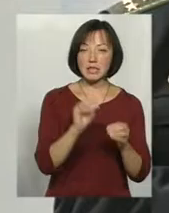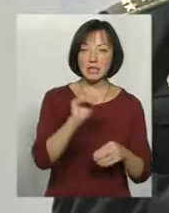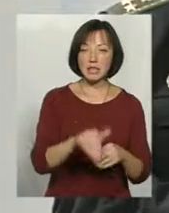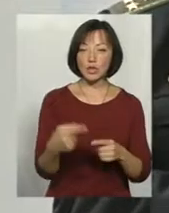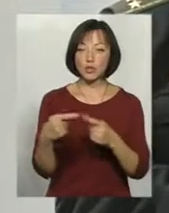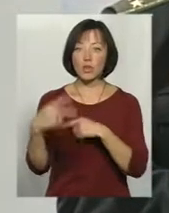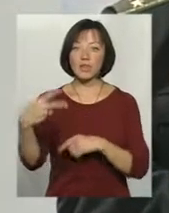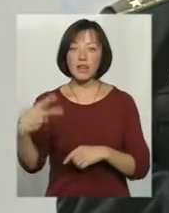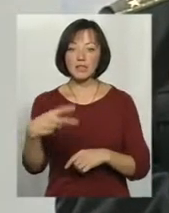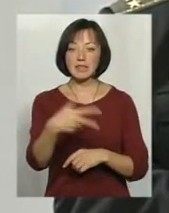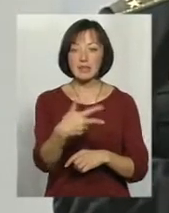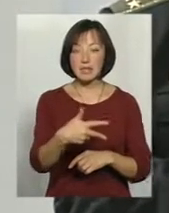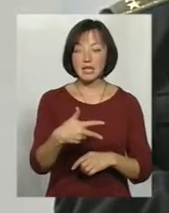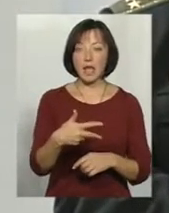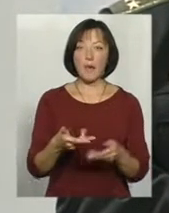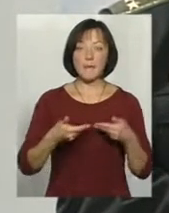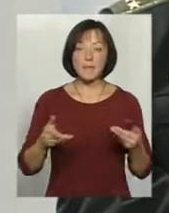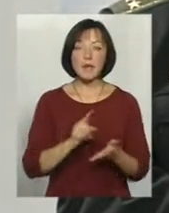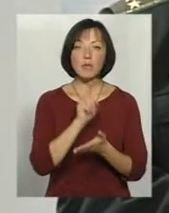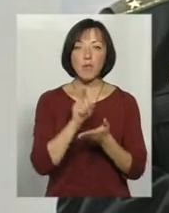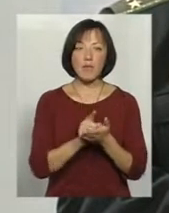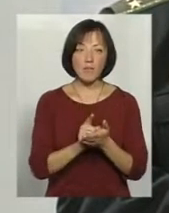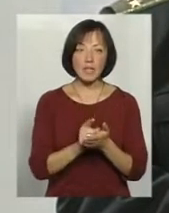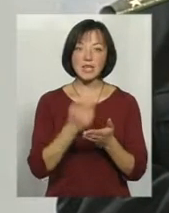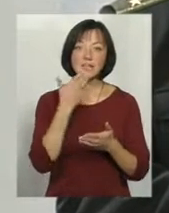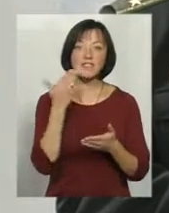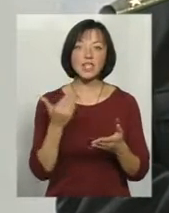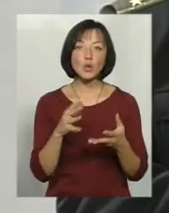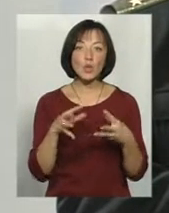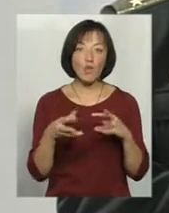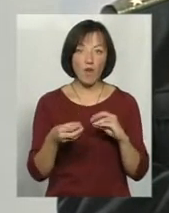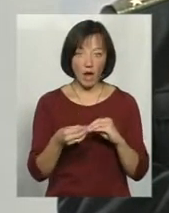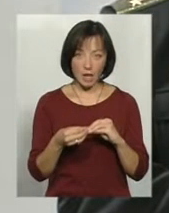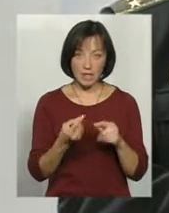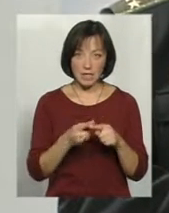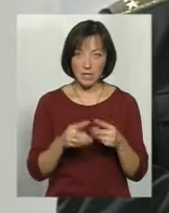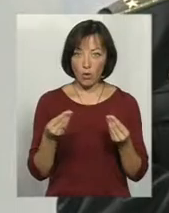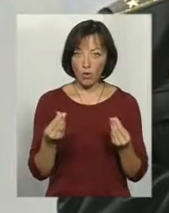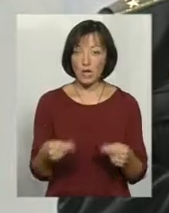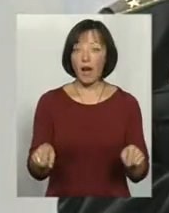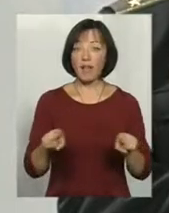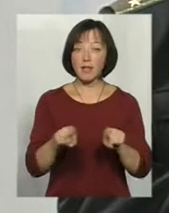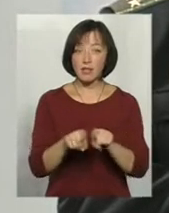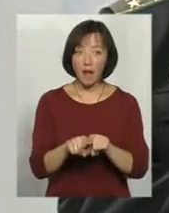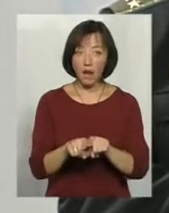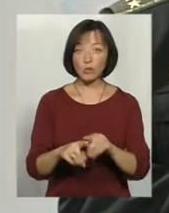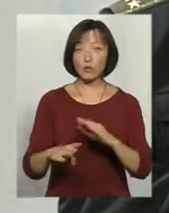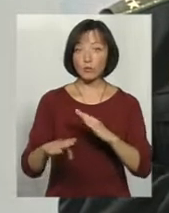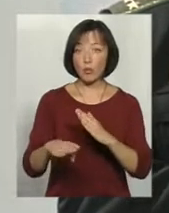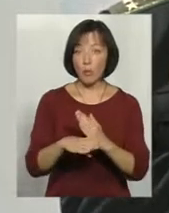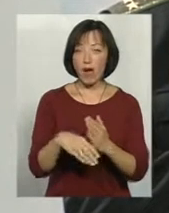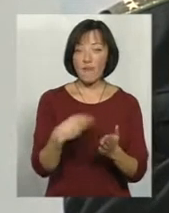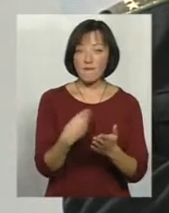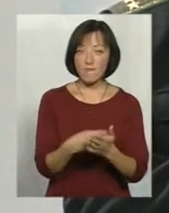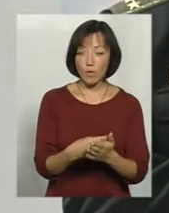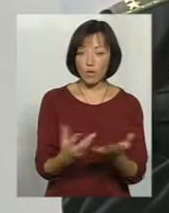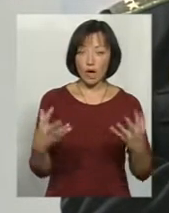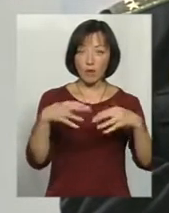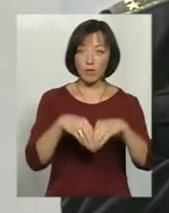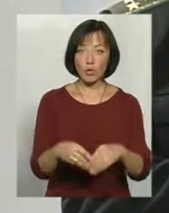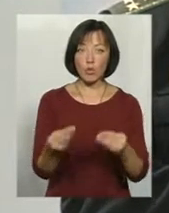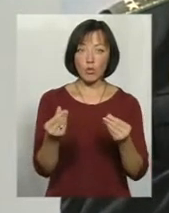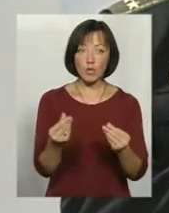друга 20, 30, але ми повинні перед ними звітувати. Розумієте, за ці кошти. А так, вони допомагають фонду, фонд акумулює ці